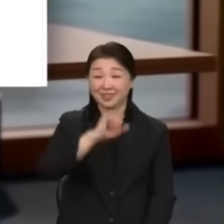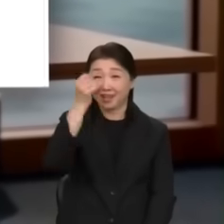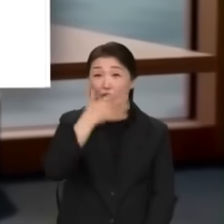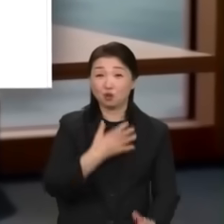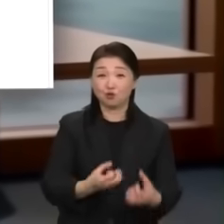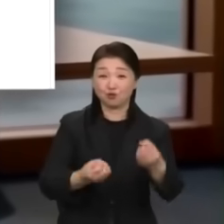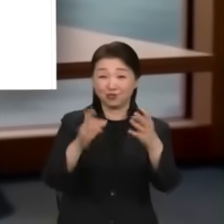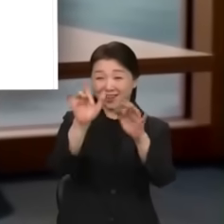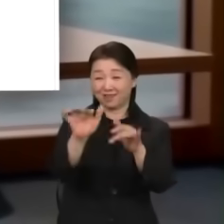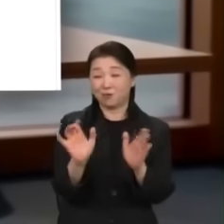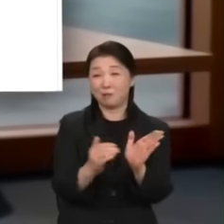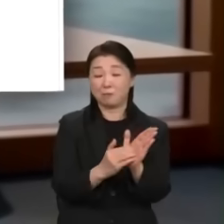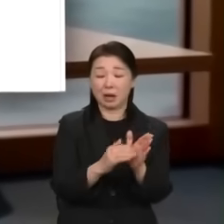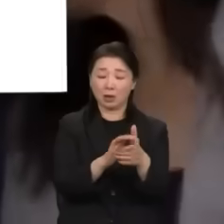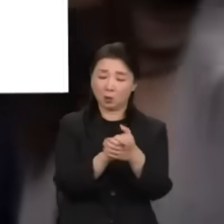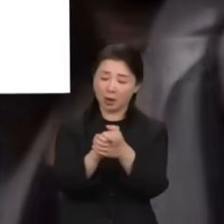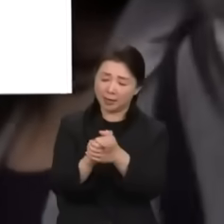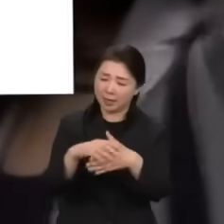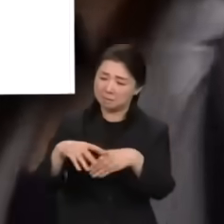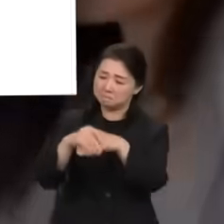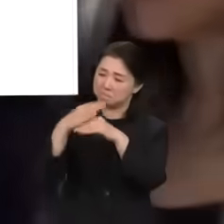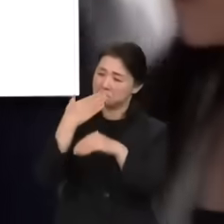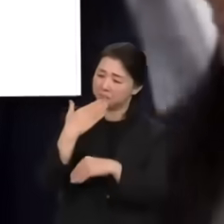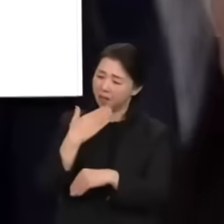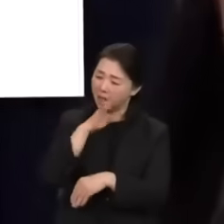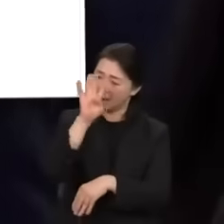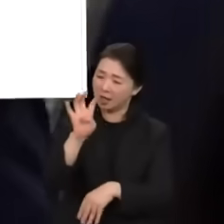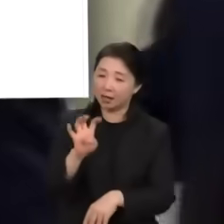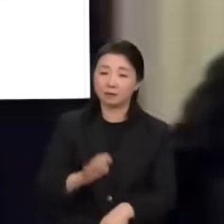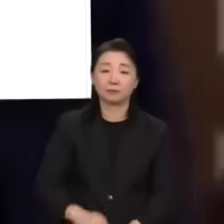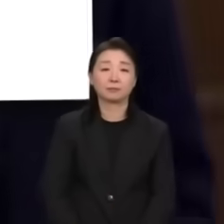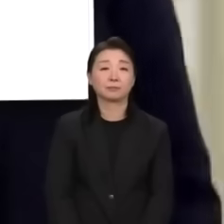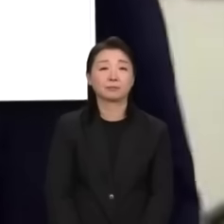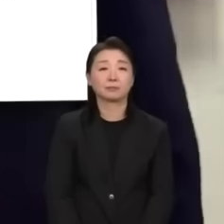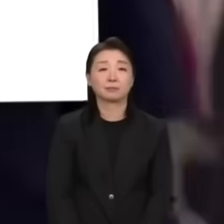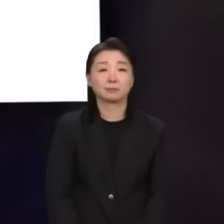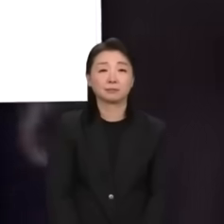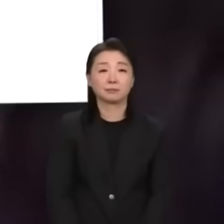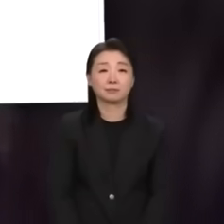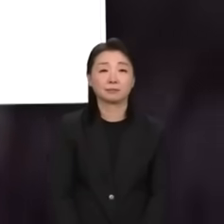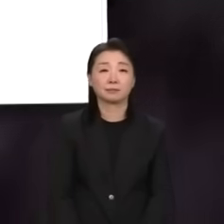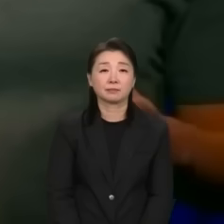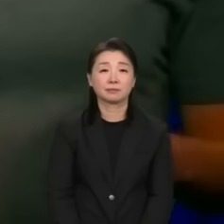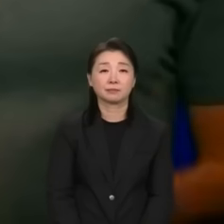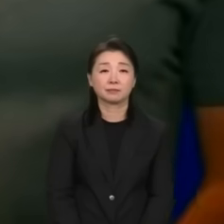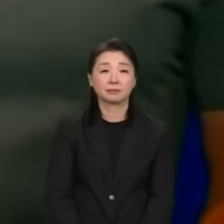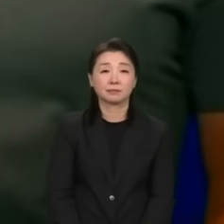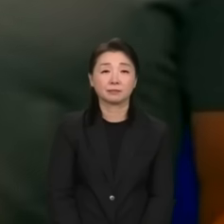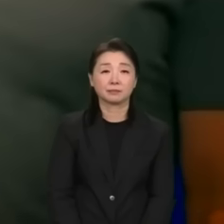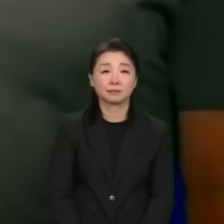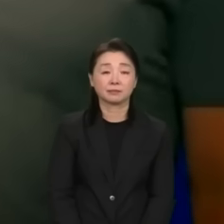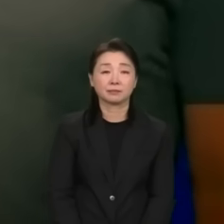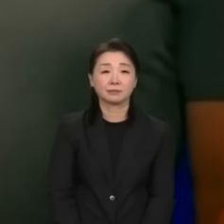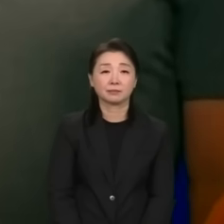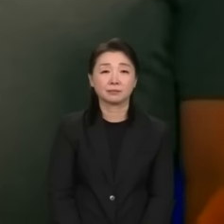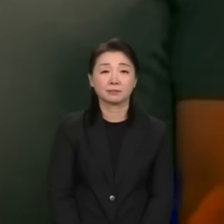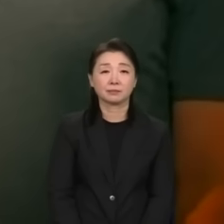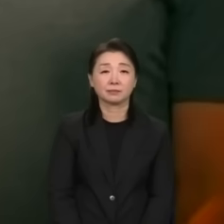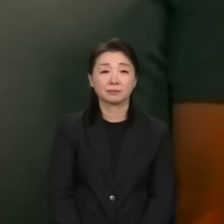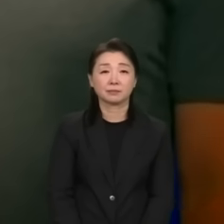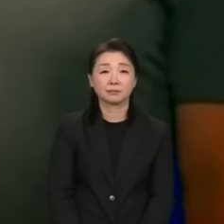올렸지만 관계 개선 여부는 여전히 불투명하다고 미국 언론들은 분석하고 있습니다. 워싱턴에서